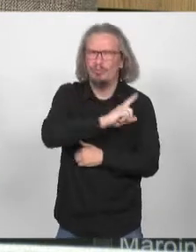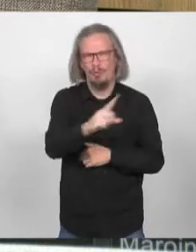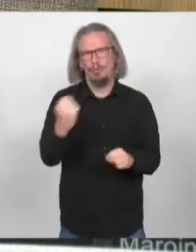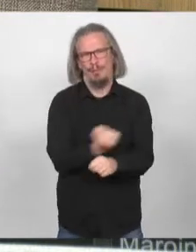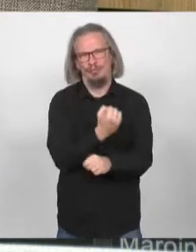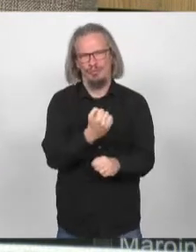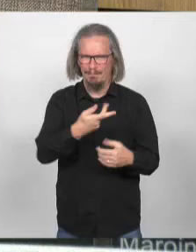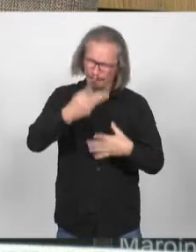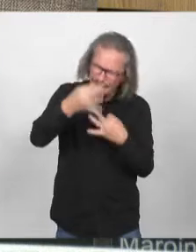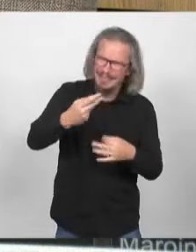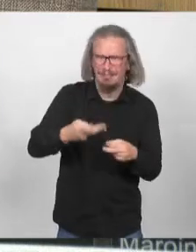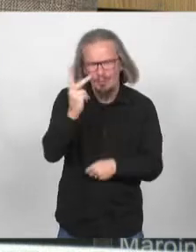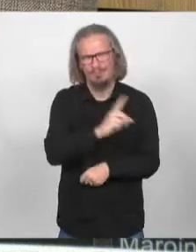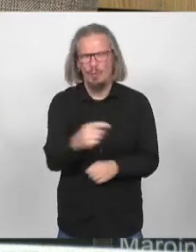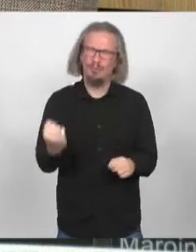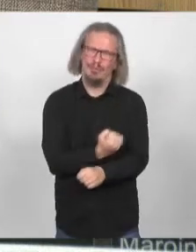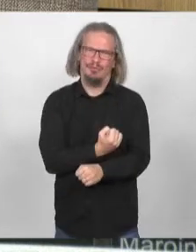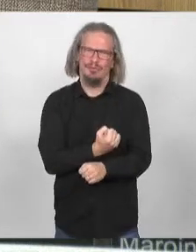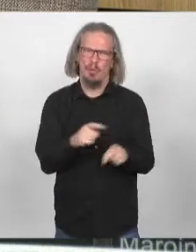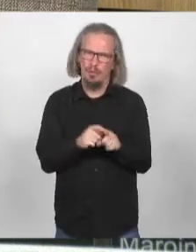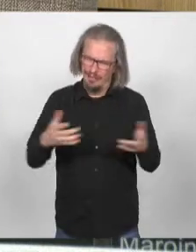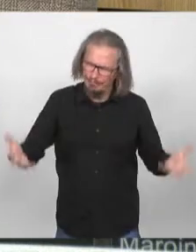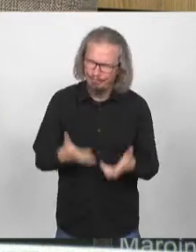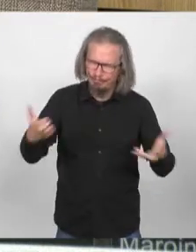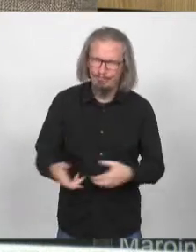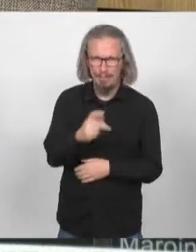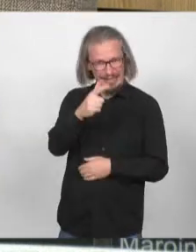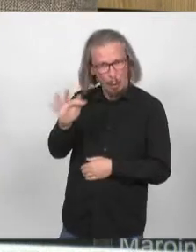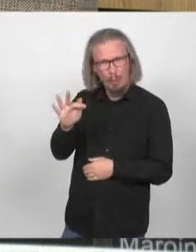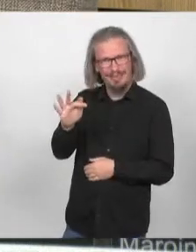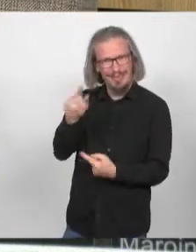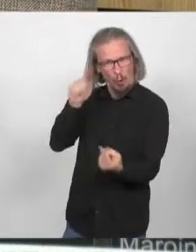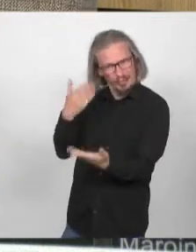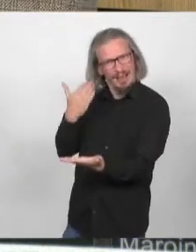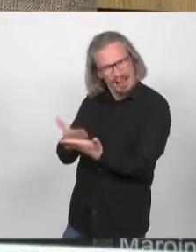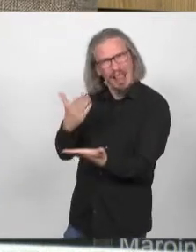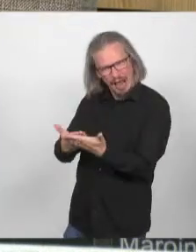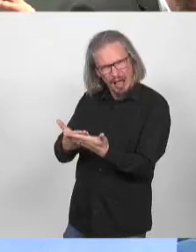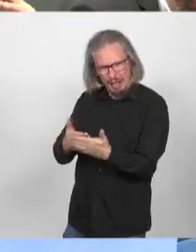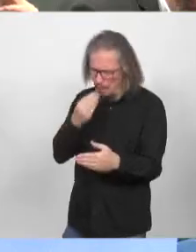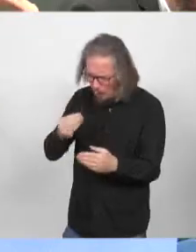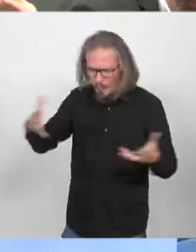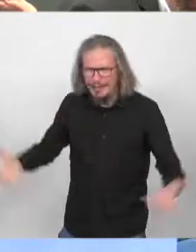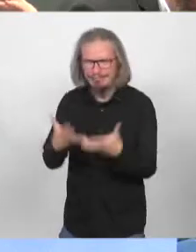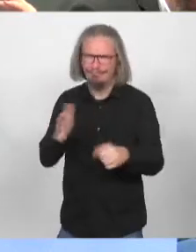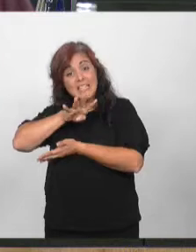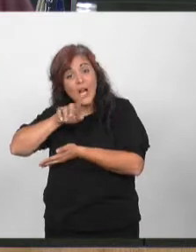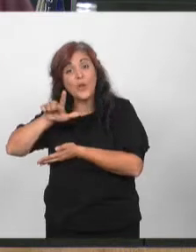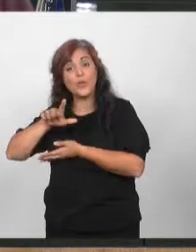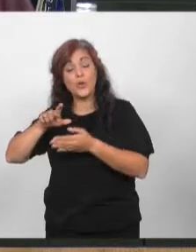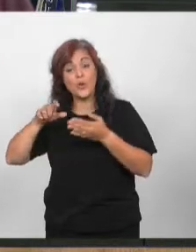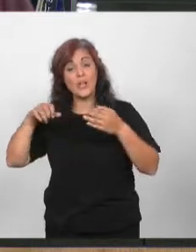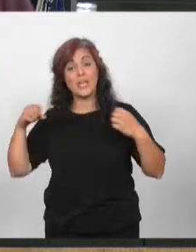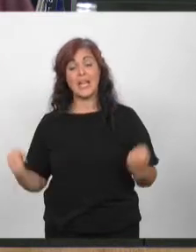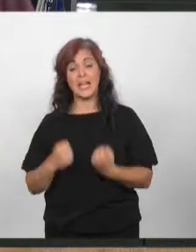précis, et surtout en donnant un coup d'accélérateur au PCAET, dont les objectifs sont, eux, à la hauteur des enjeux. Je vous remercie. ce